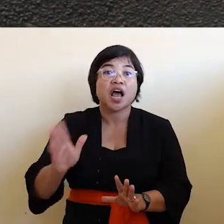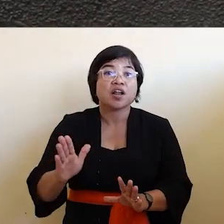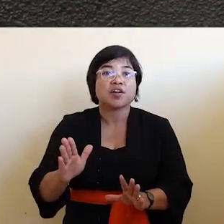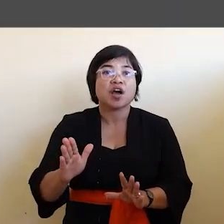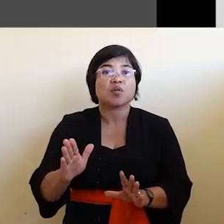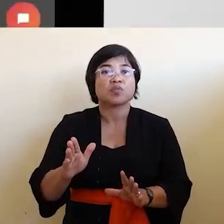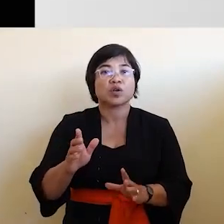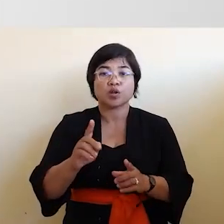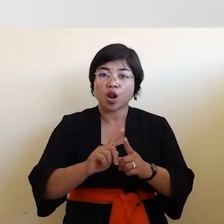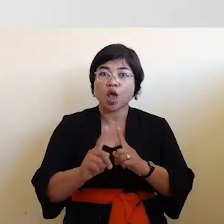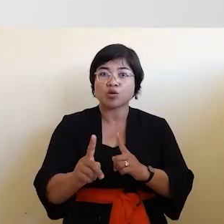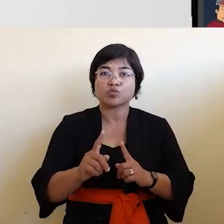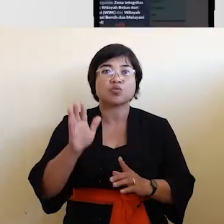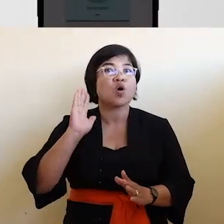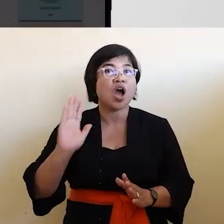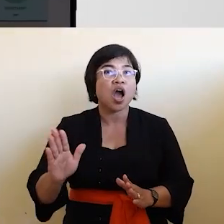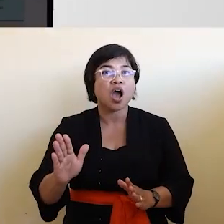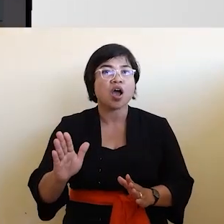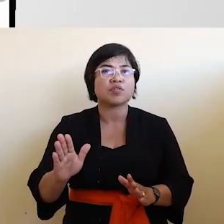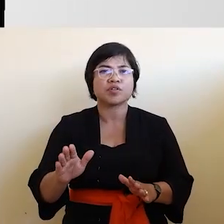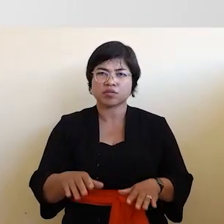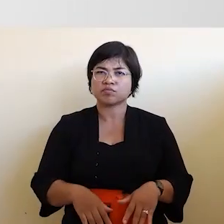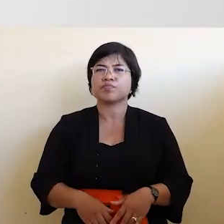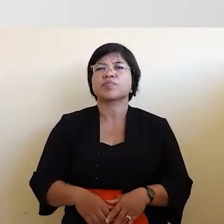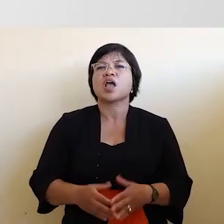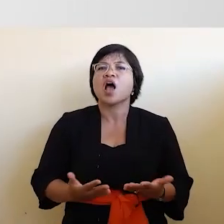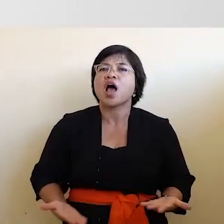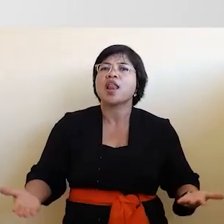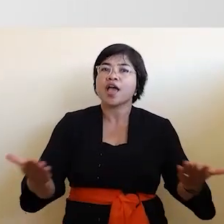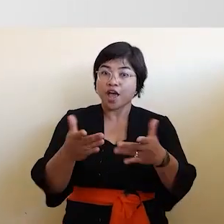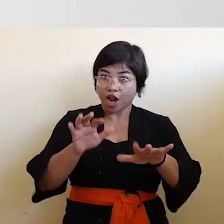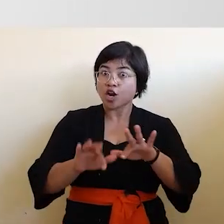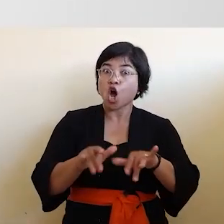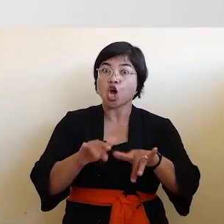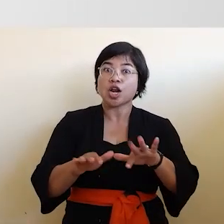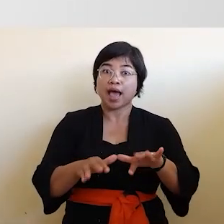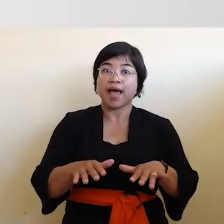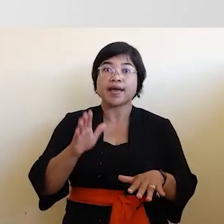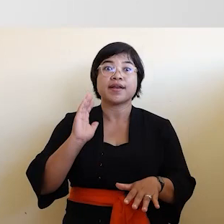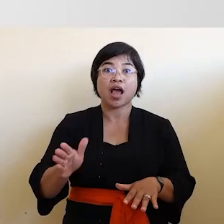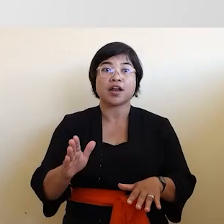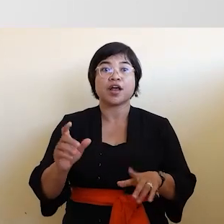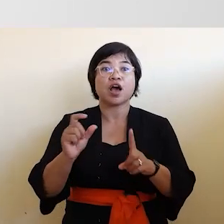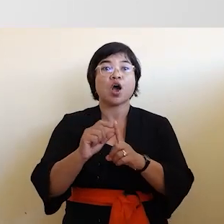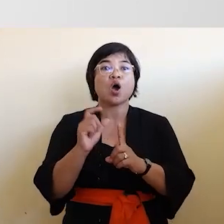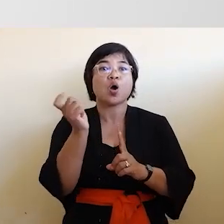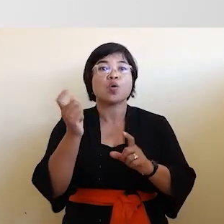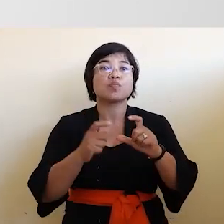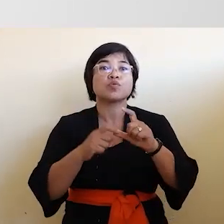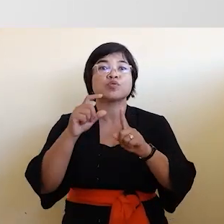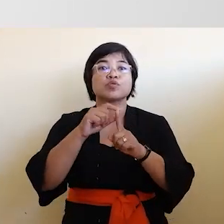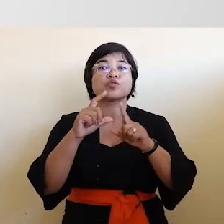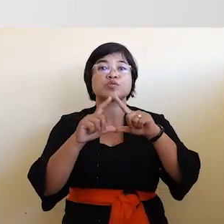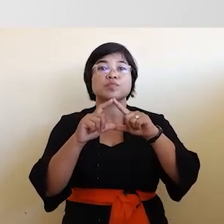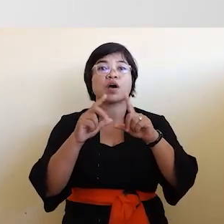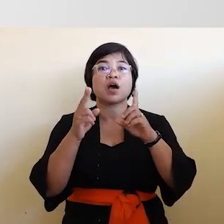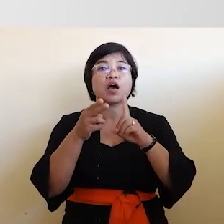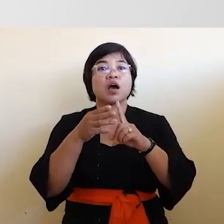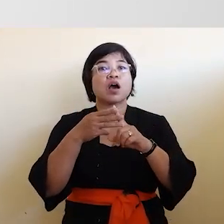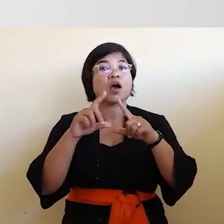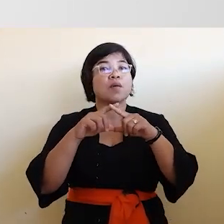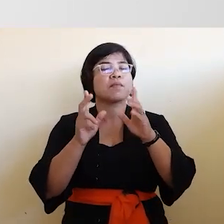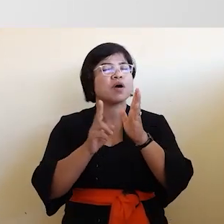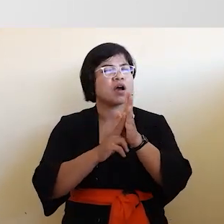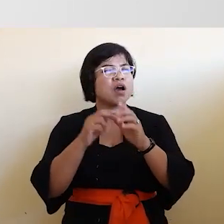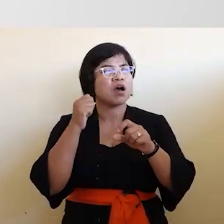Selain pelayanan langsung, kantor Kementerian Agama Kabupaten Bangli juga memiliki pelayanan online melalui